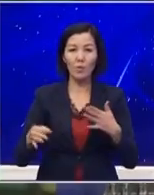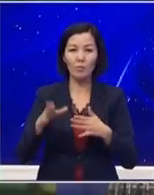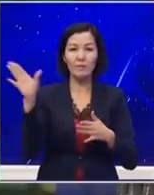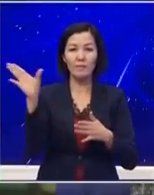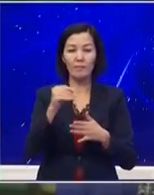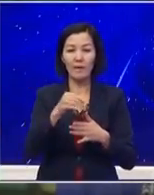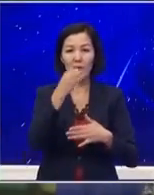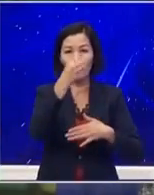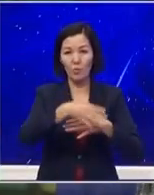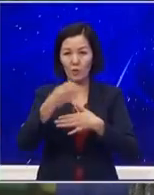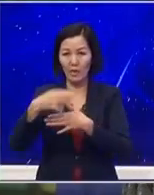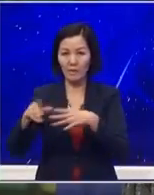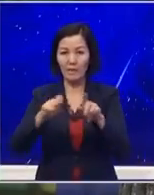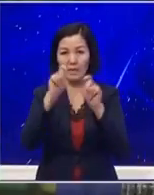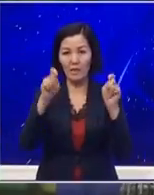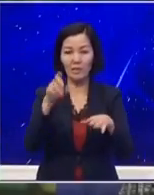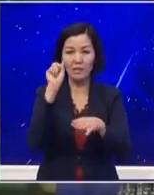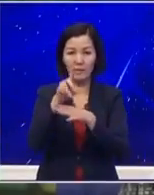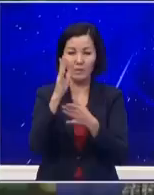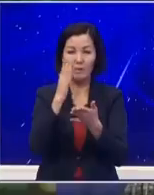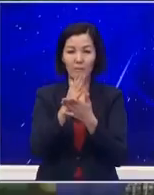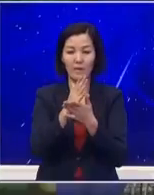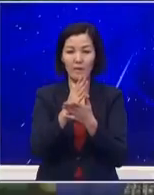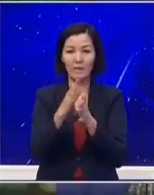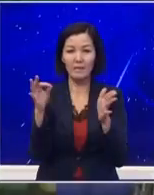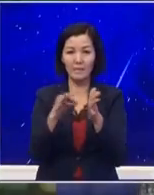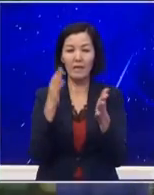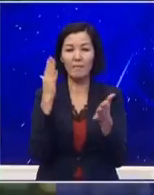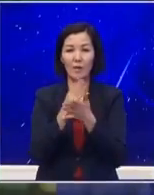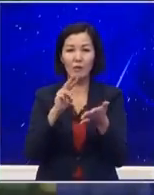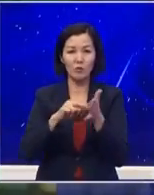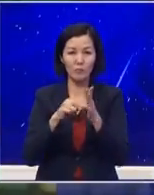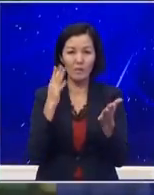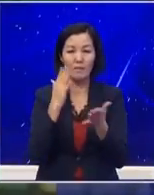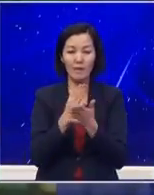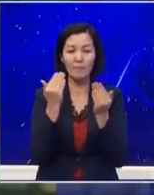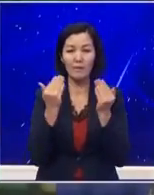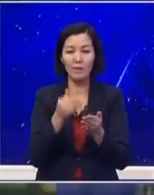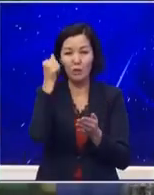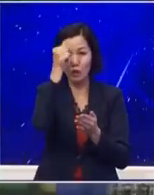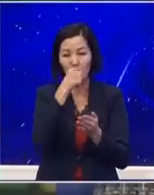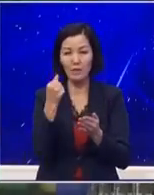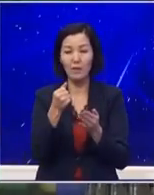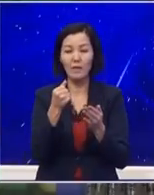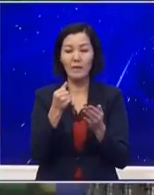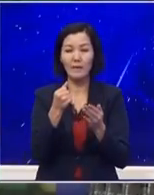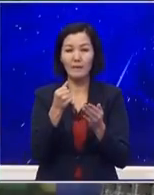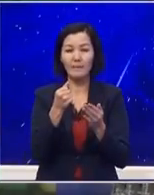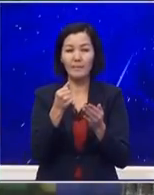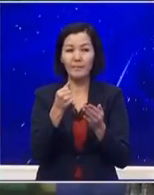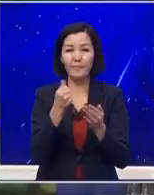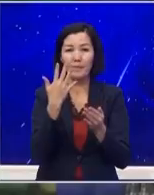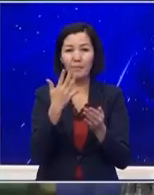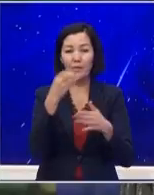аудан орталықтары қамтылуы туралы тапсырма беріліп, сондай мақсат қойылып отыр. Биылғы жылдың өзінде